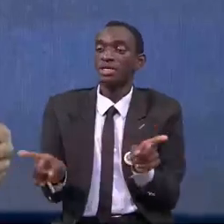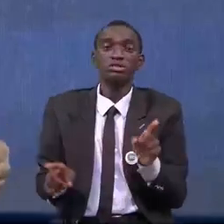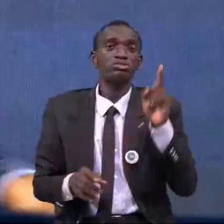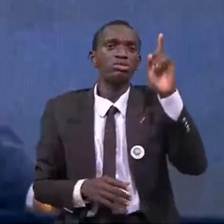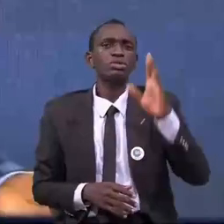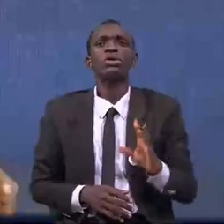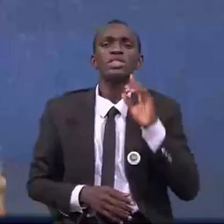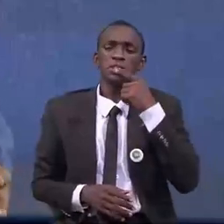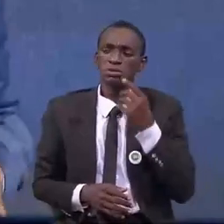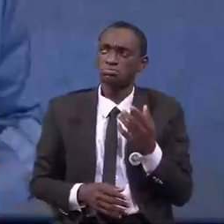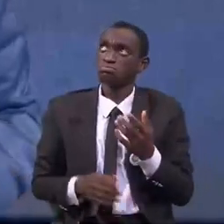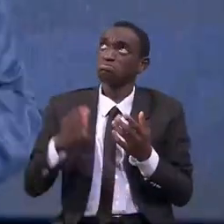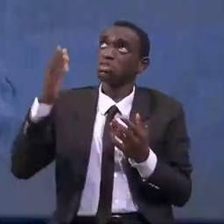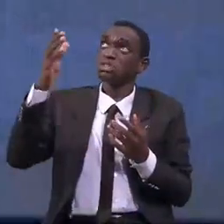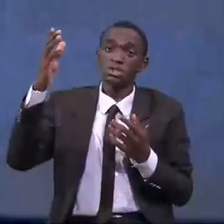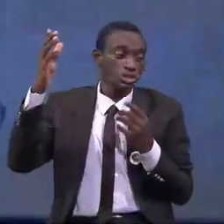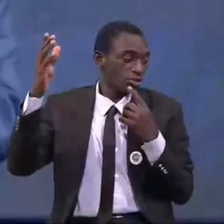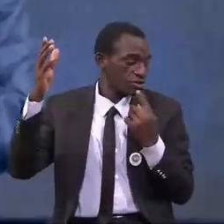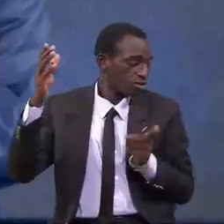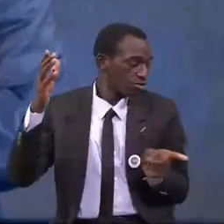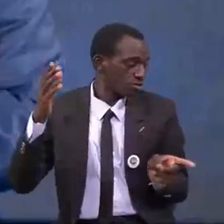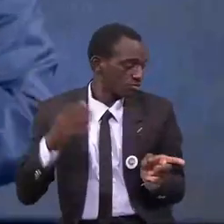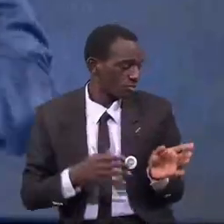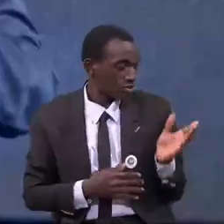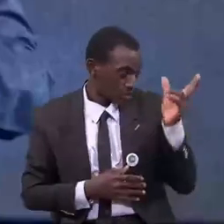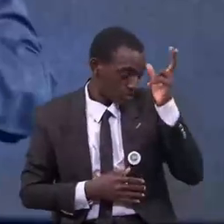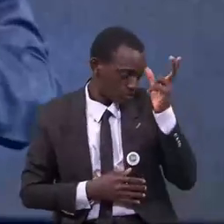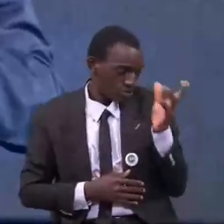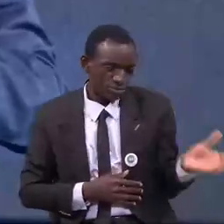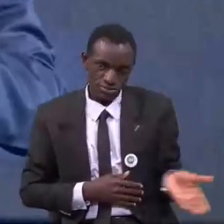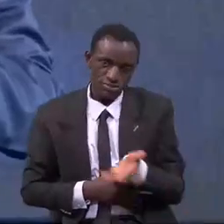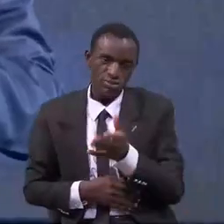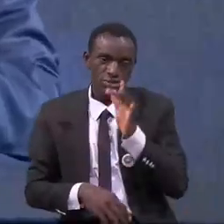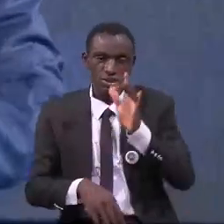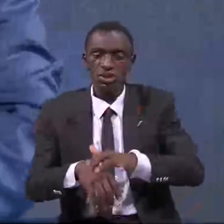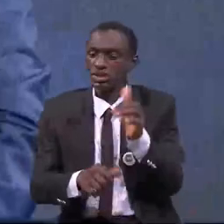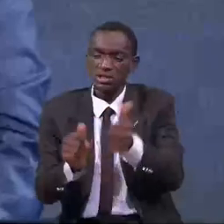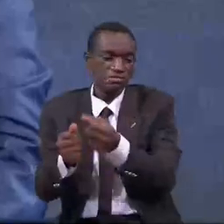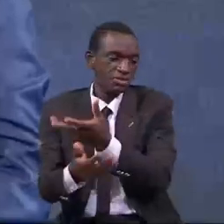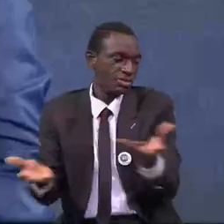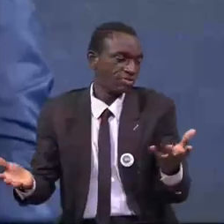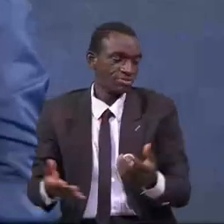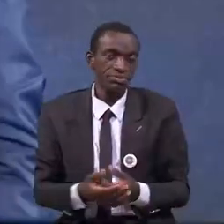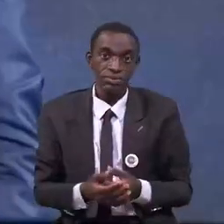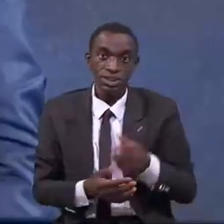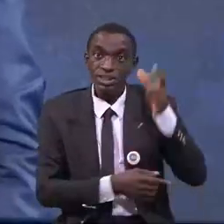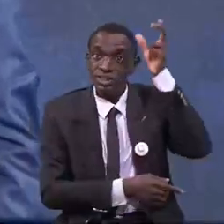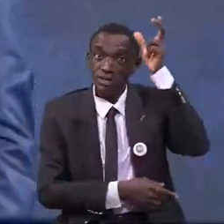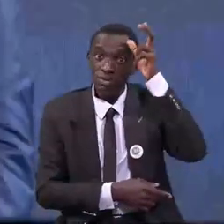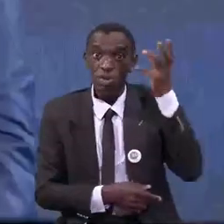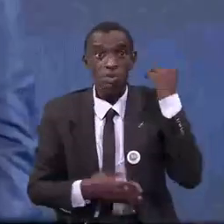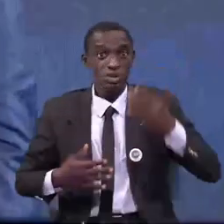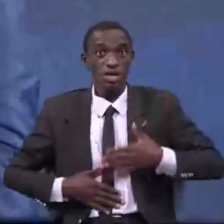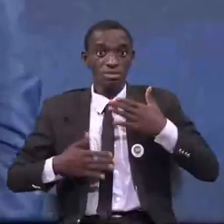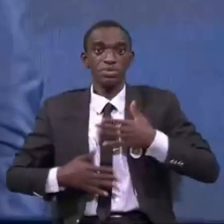a dit touche-le touche tout ce qui là Satan était si content il est allé dans